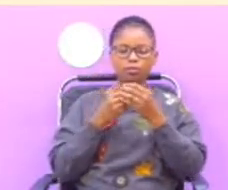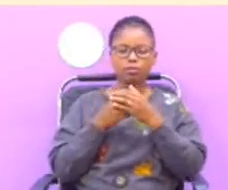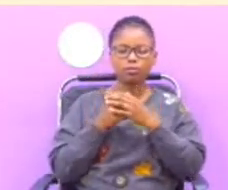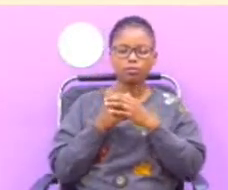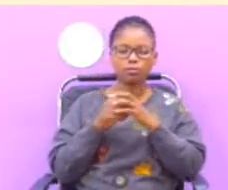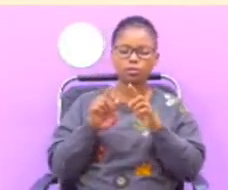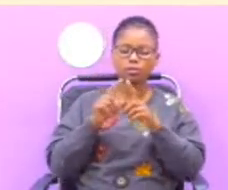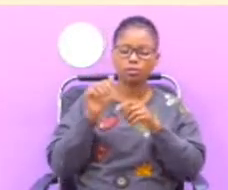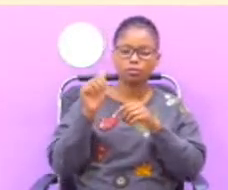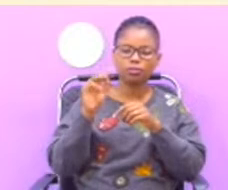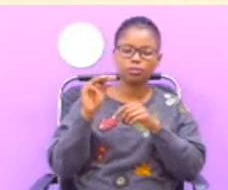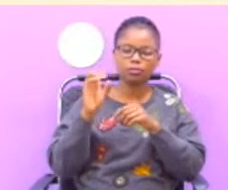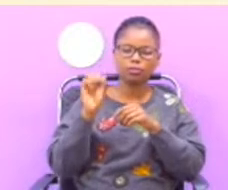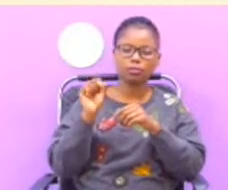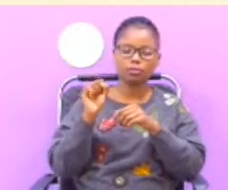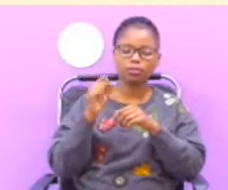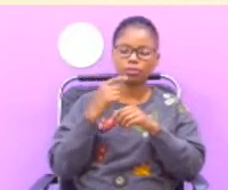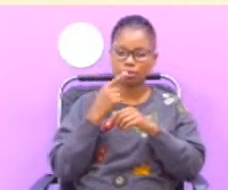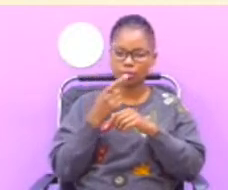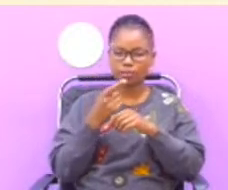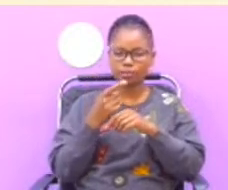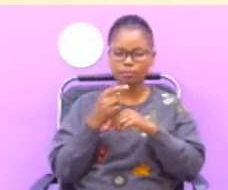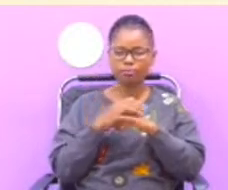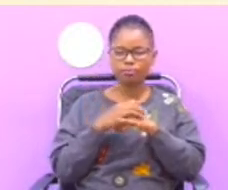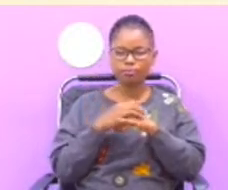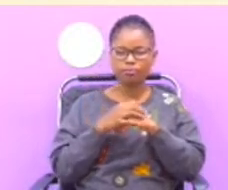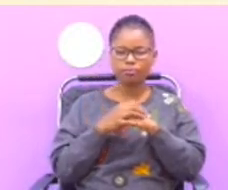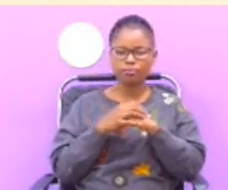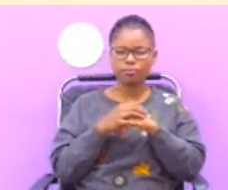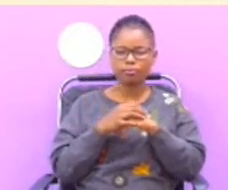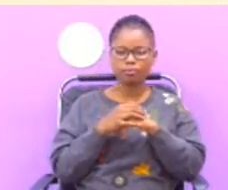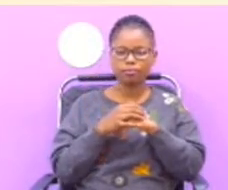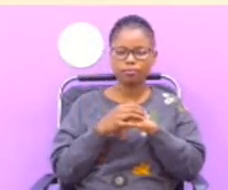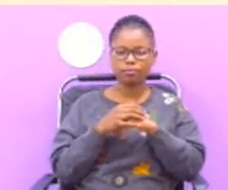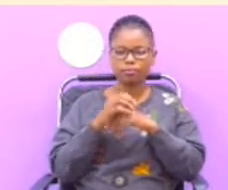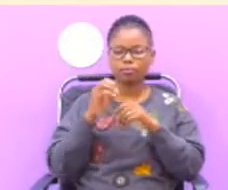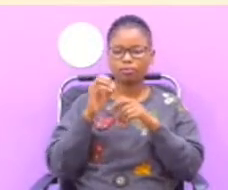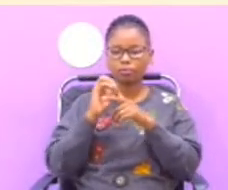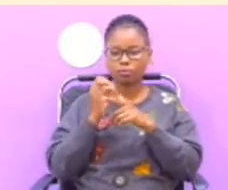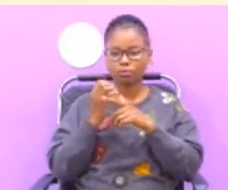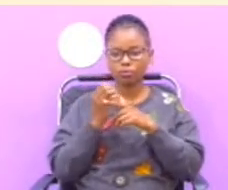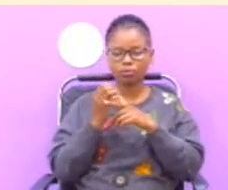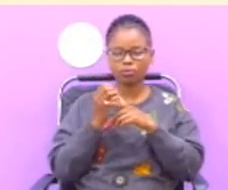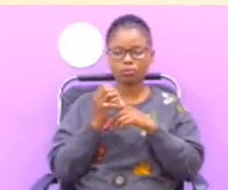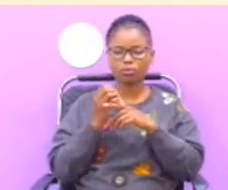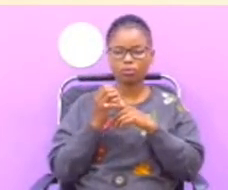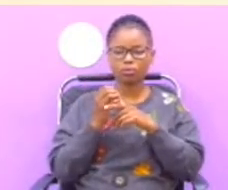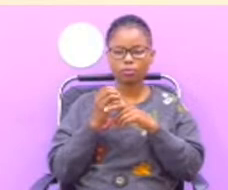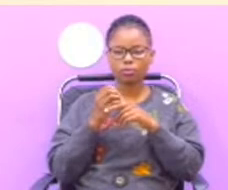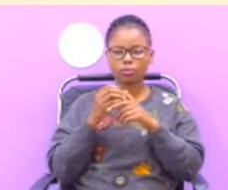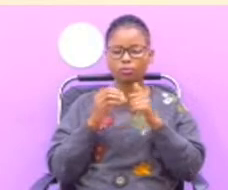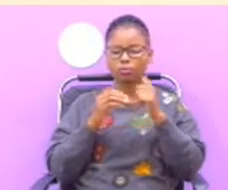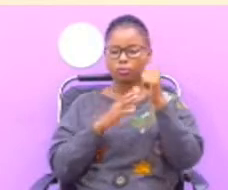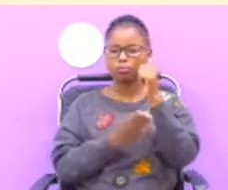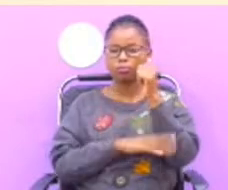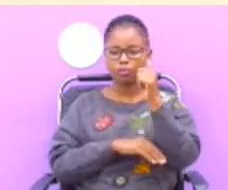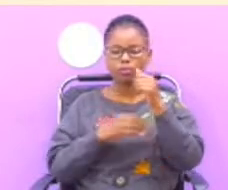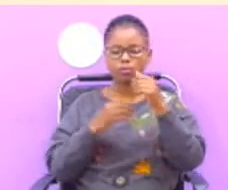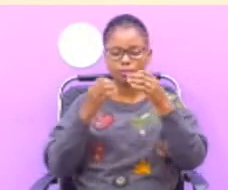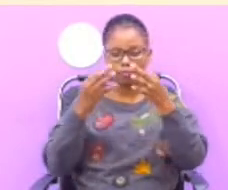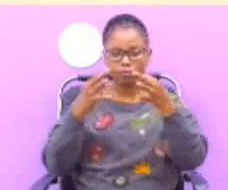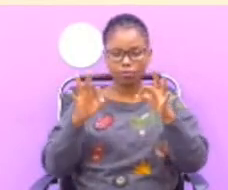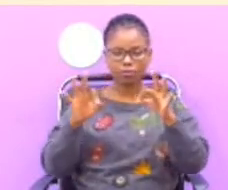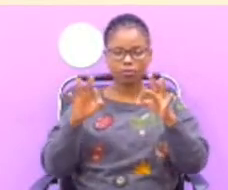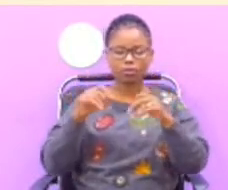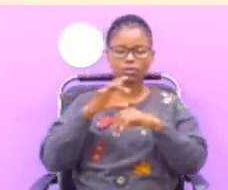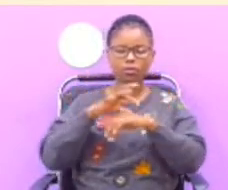aloiga bwana asifiwe sana todo ruarekererio thi na laika ya marekererio kono